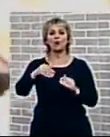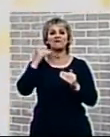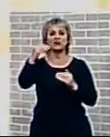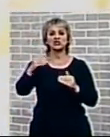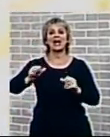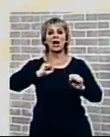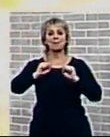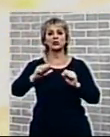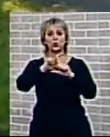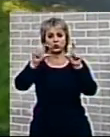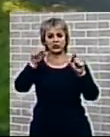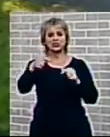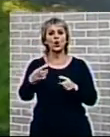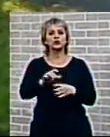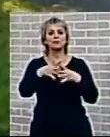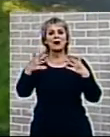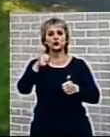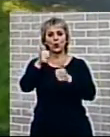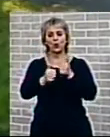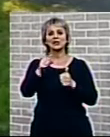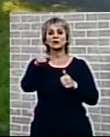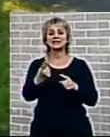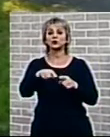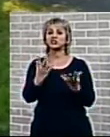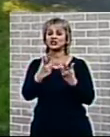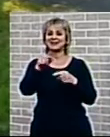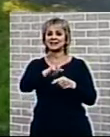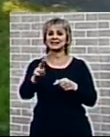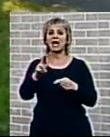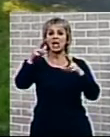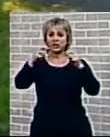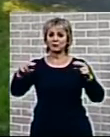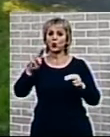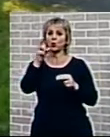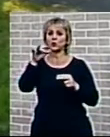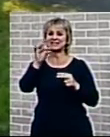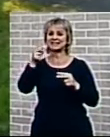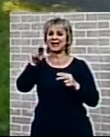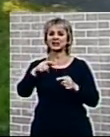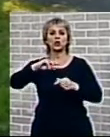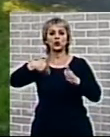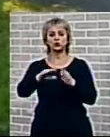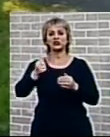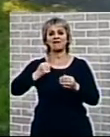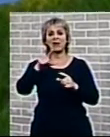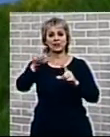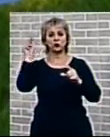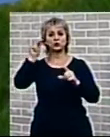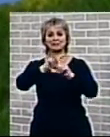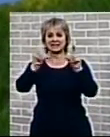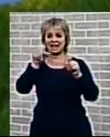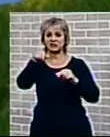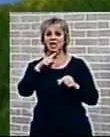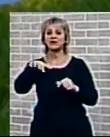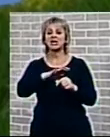высшее командное училище. Очень большой конкурс, то есть это считается как кремлевские курсанты, одно из самых лучших военных учебных заведений